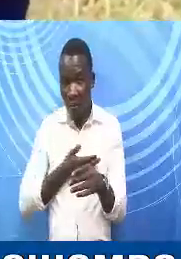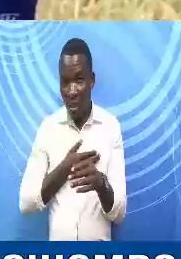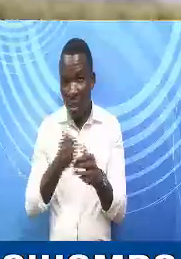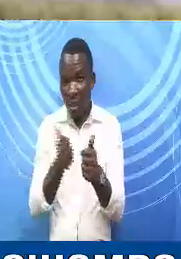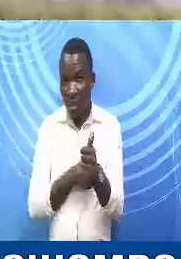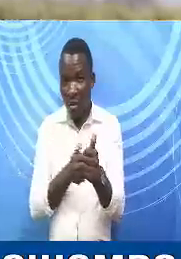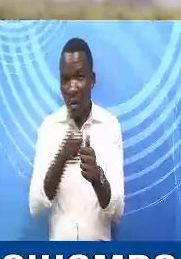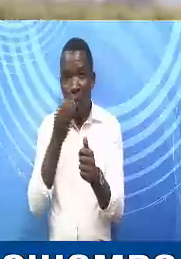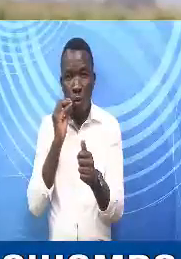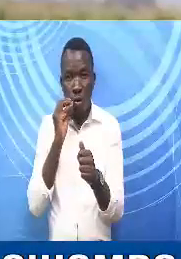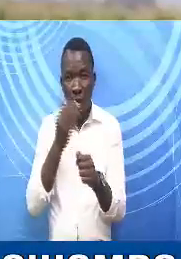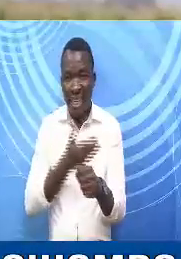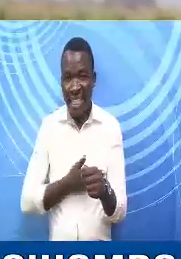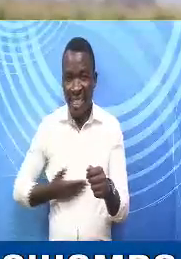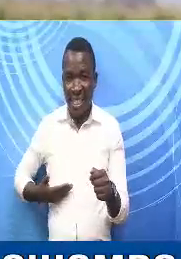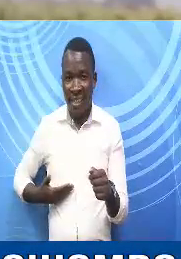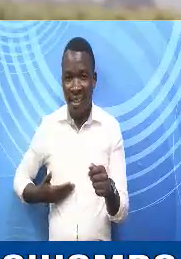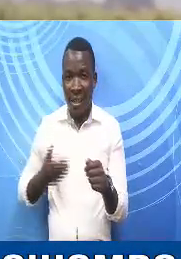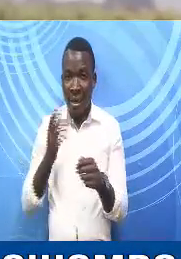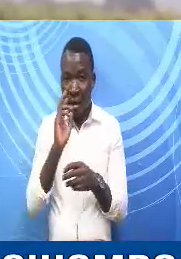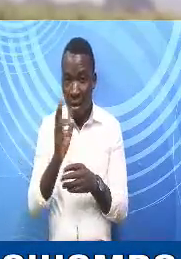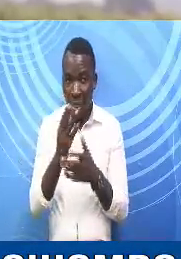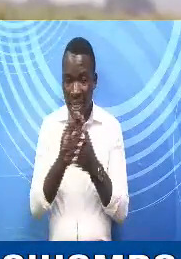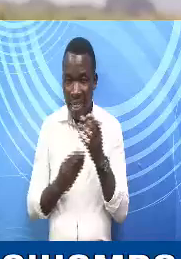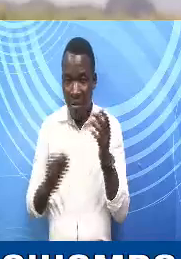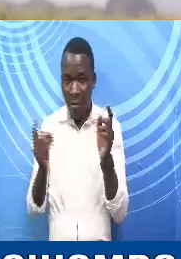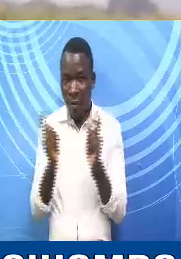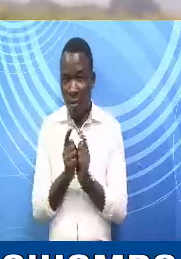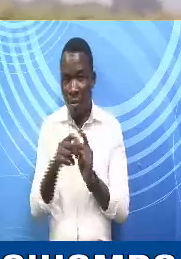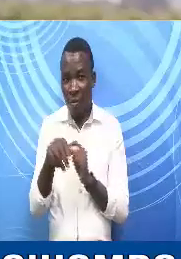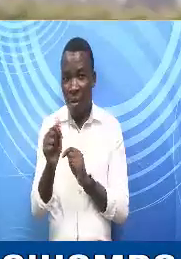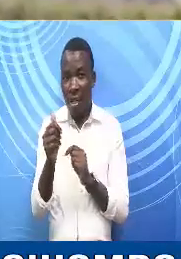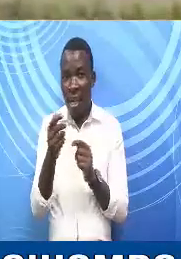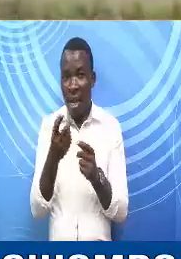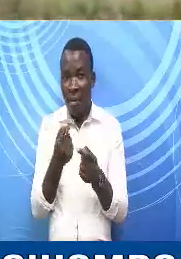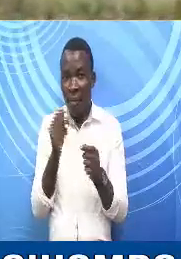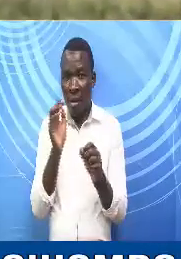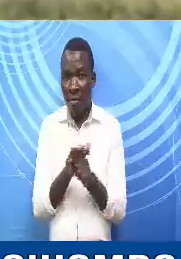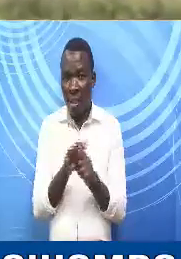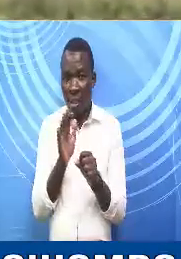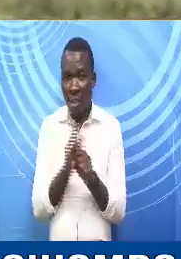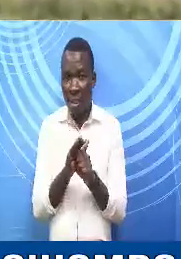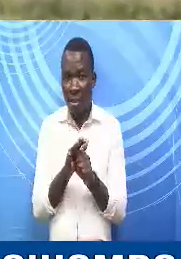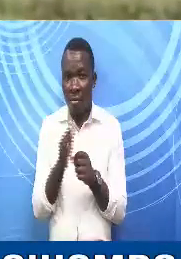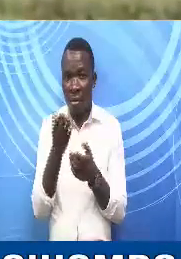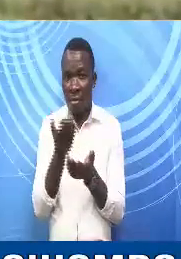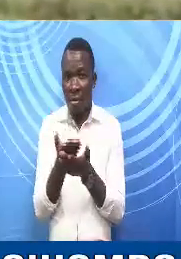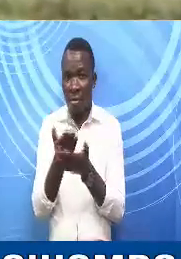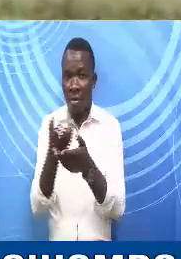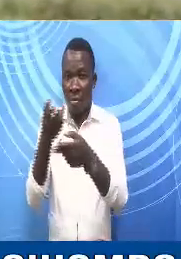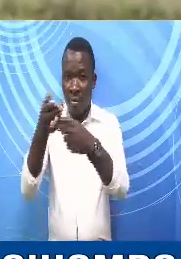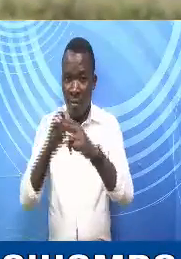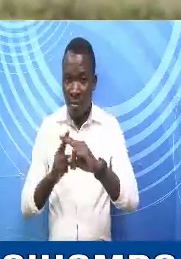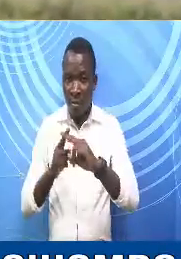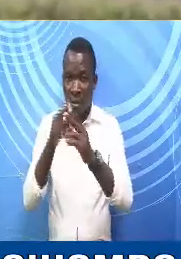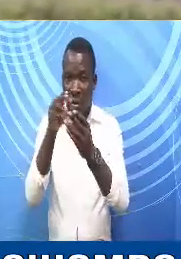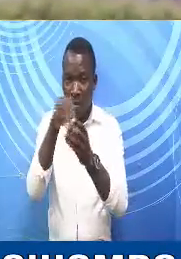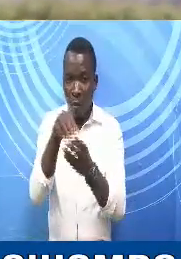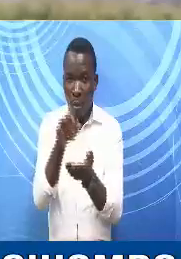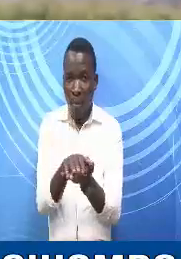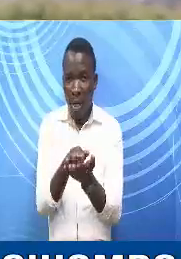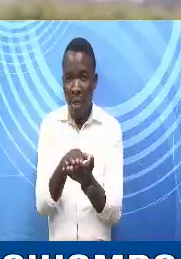rugo ni inzara ntiwabona iki gihombo duhuye nacyo kandi amafaranga benshi batwara kwe mu mabanke ngongere none se